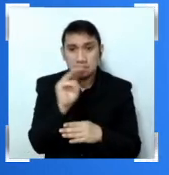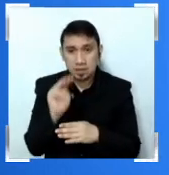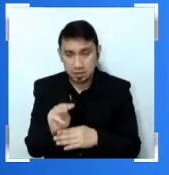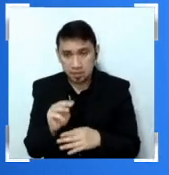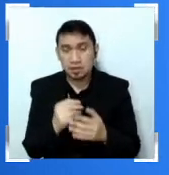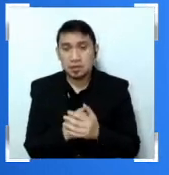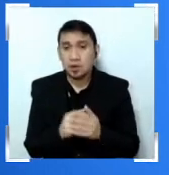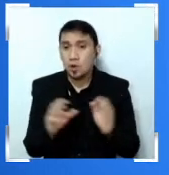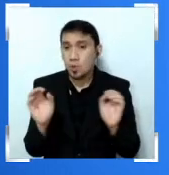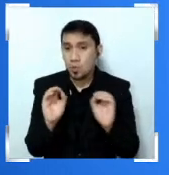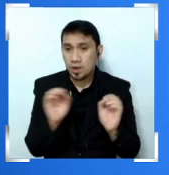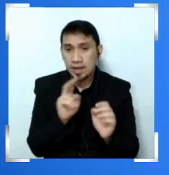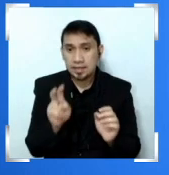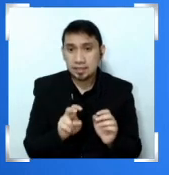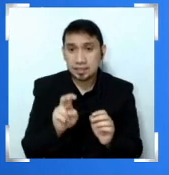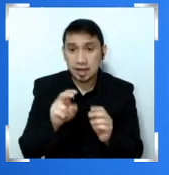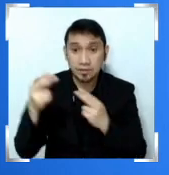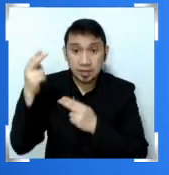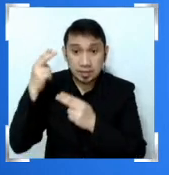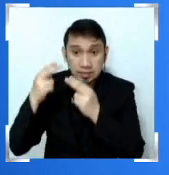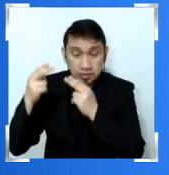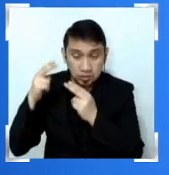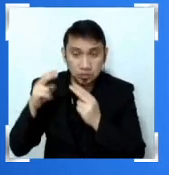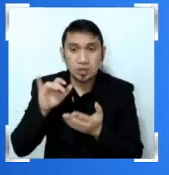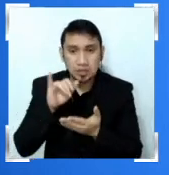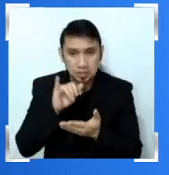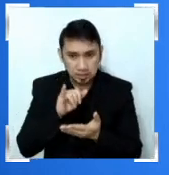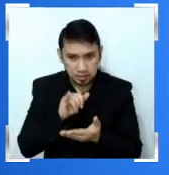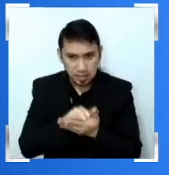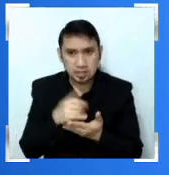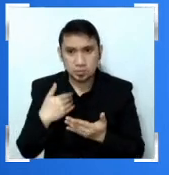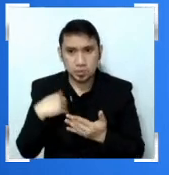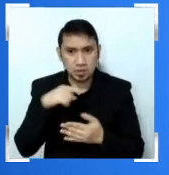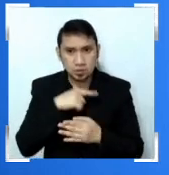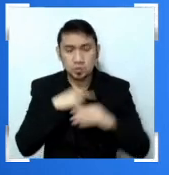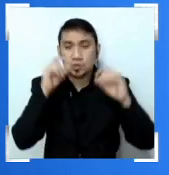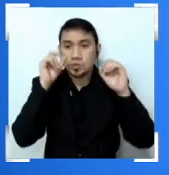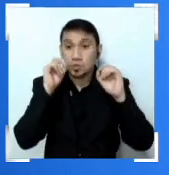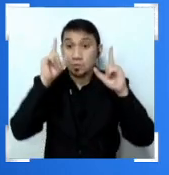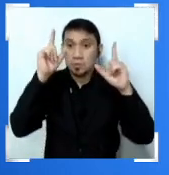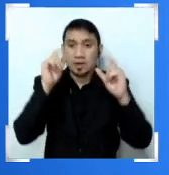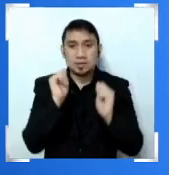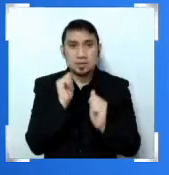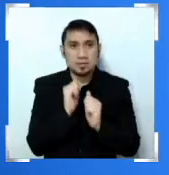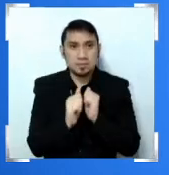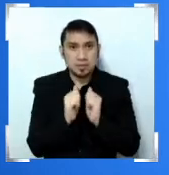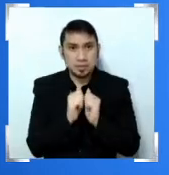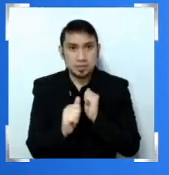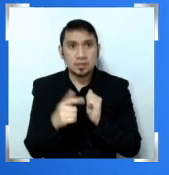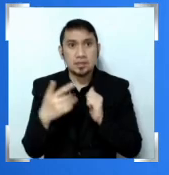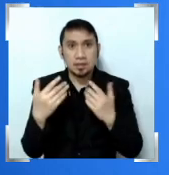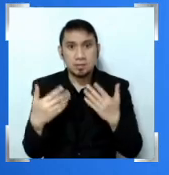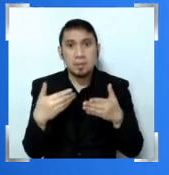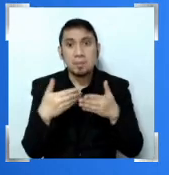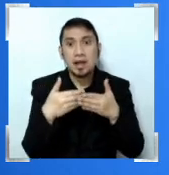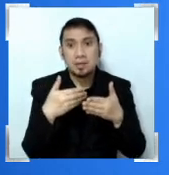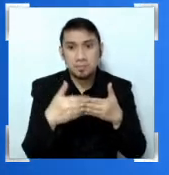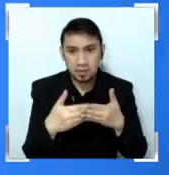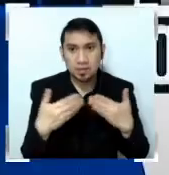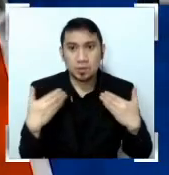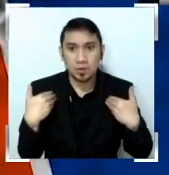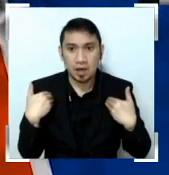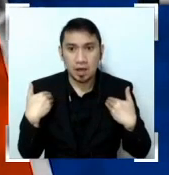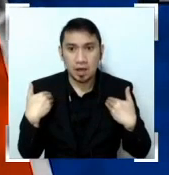travel history. At yun naman ang ating medyo ikinagulat. This could mean na malapit na tayo magkaroon ng tinatawag na local